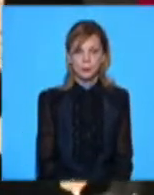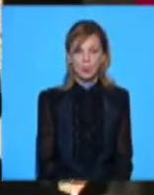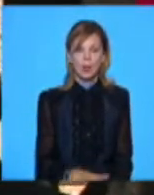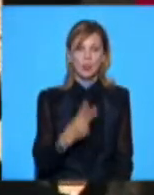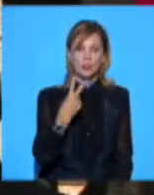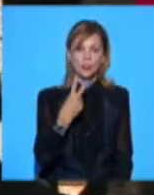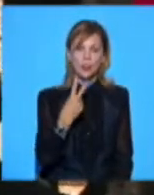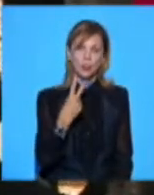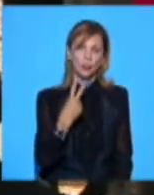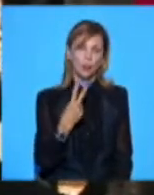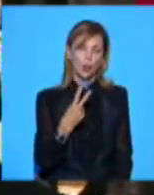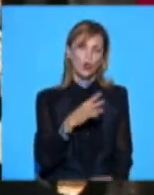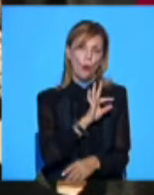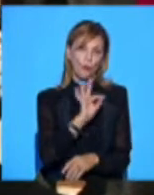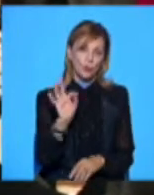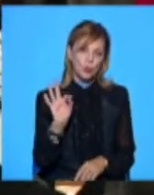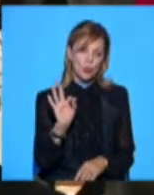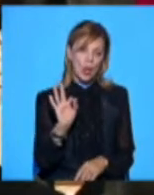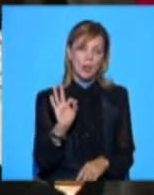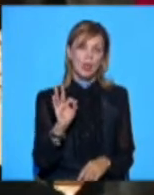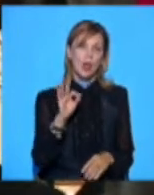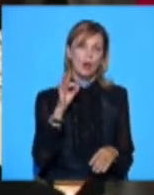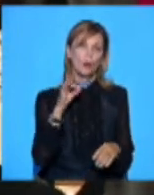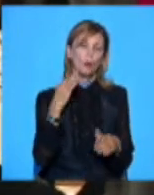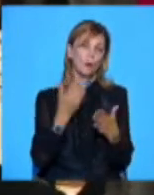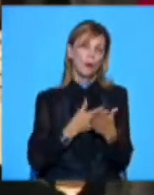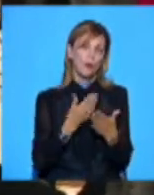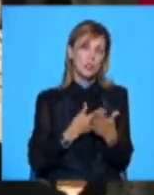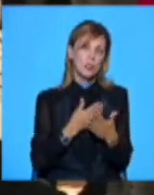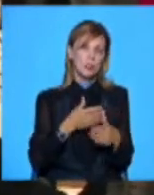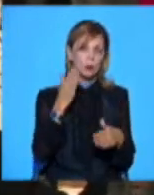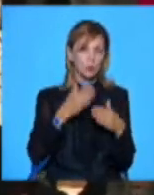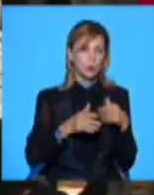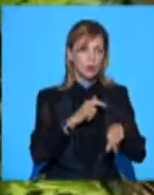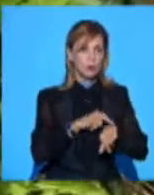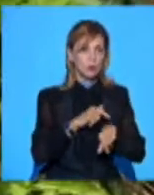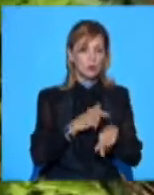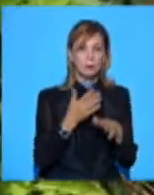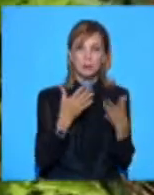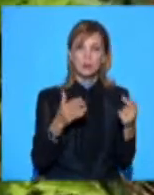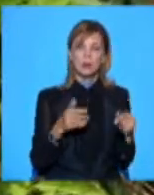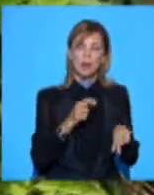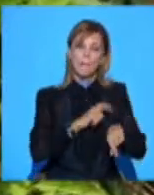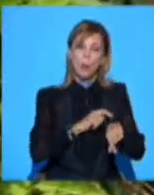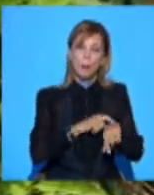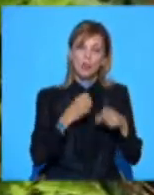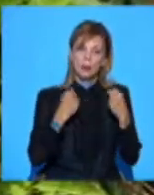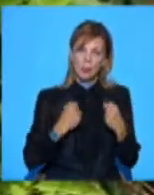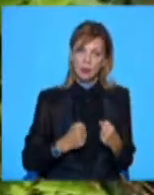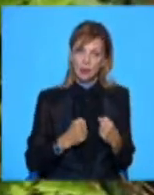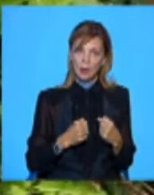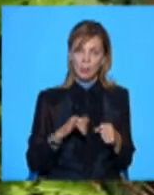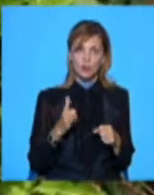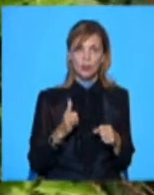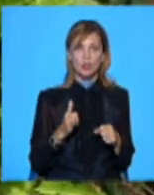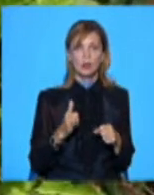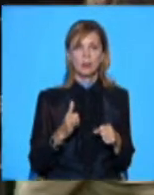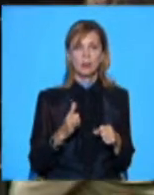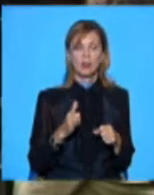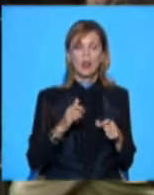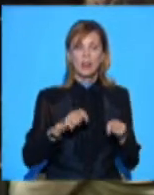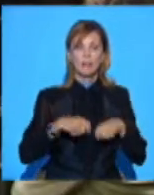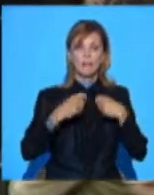Cei doi înalți oficiali s-au referit la momentele dificile din ultima perioadă și au afirmat că investițiile rămân garanția stabilității